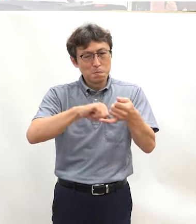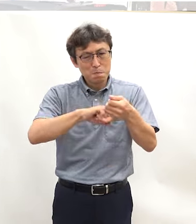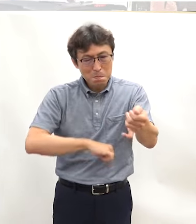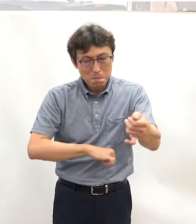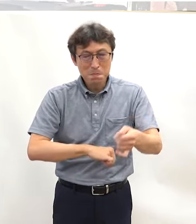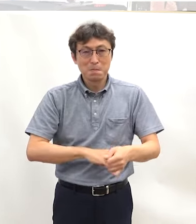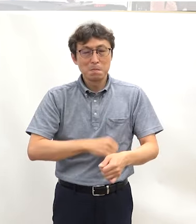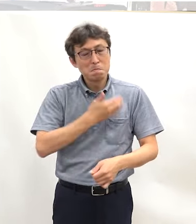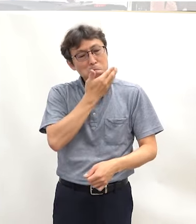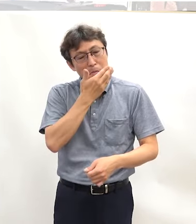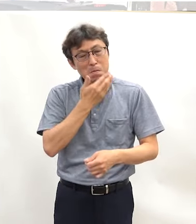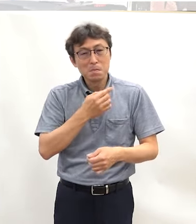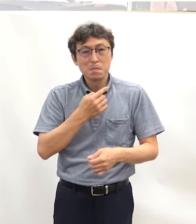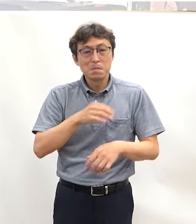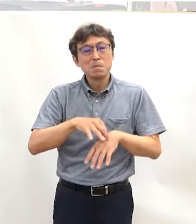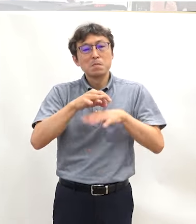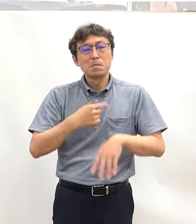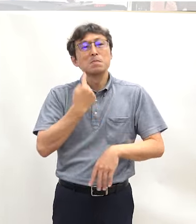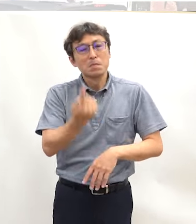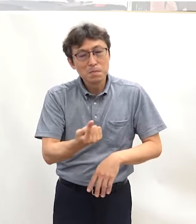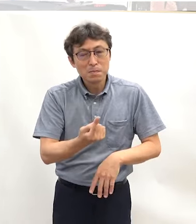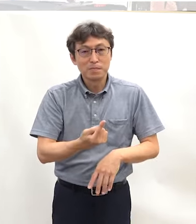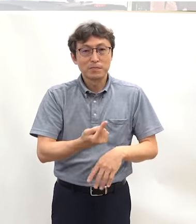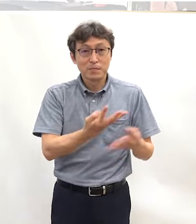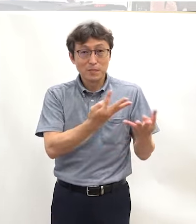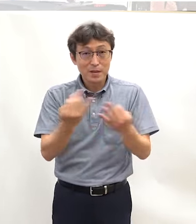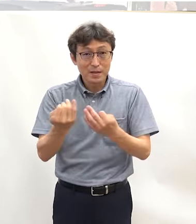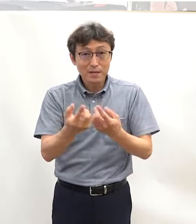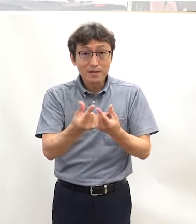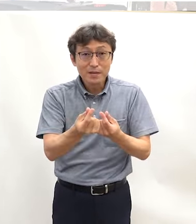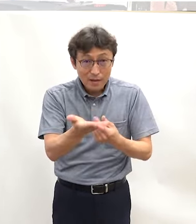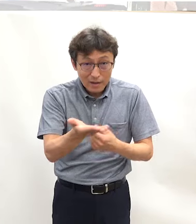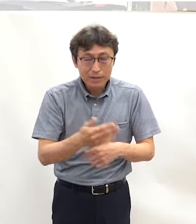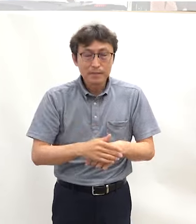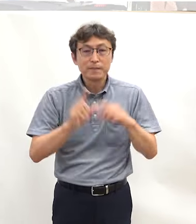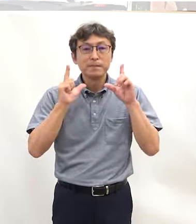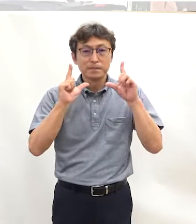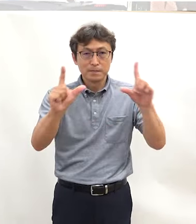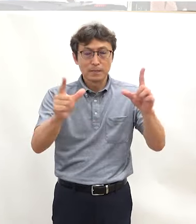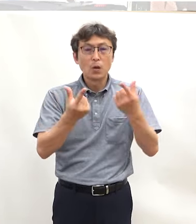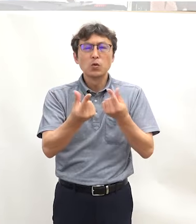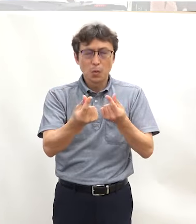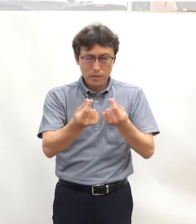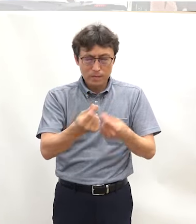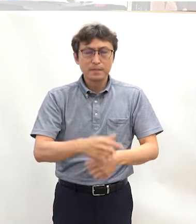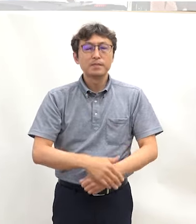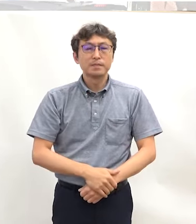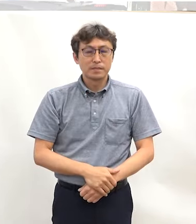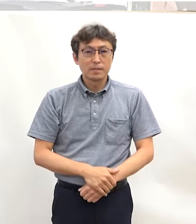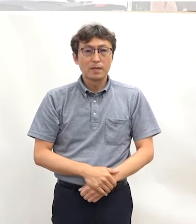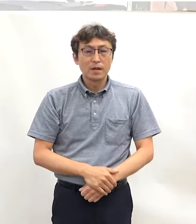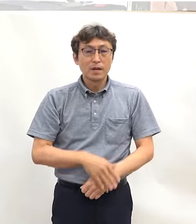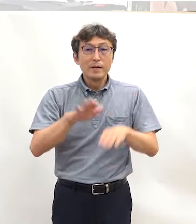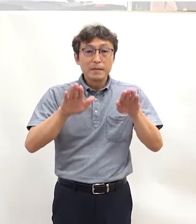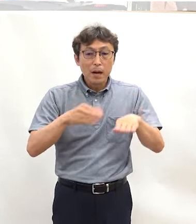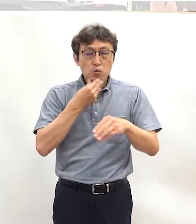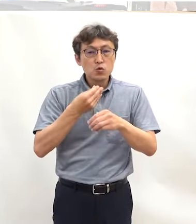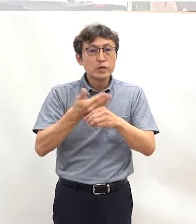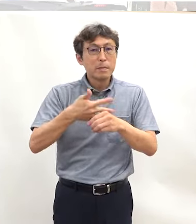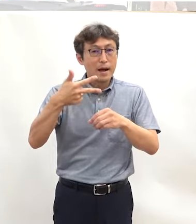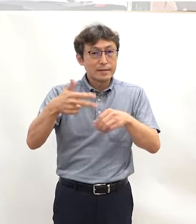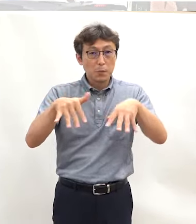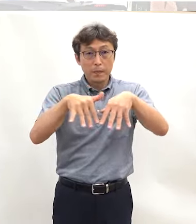あると考えてよろしいんでしょうか？ そう考えています。ですからやっぱりこういった体制をですね、維持していくためにもやっ